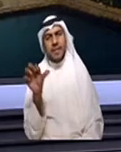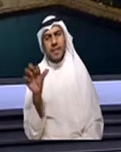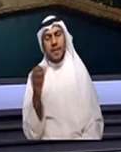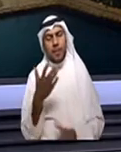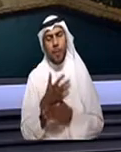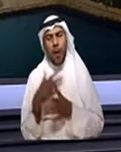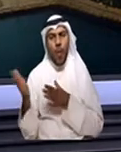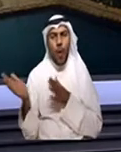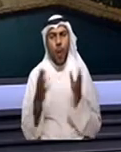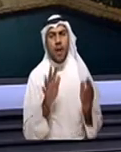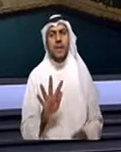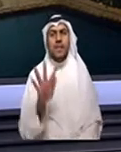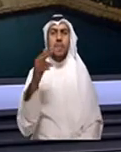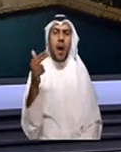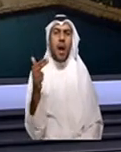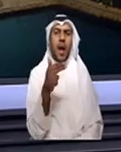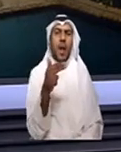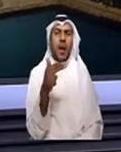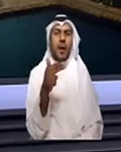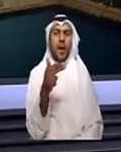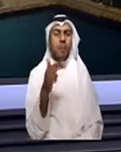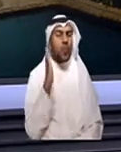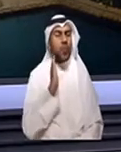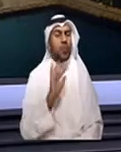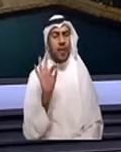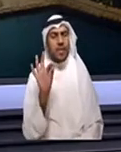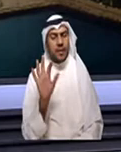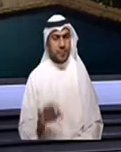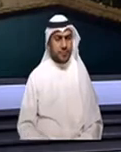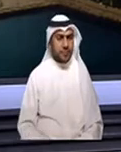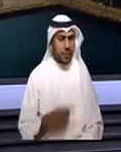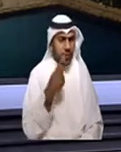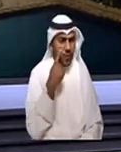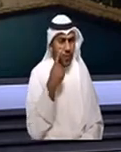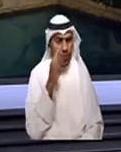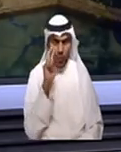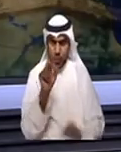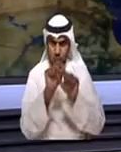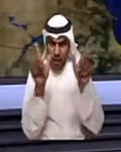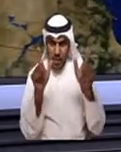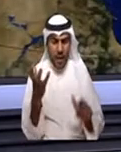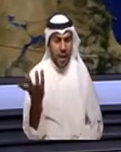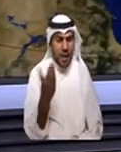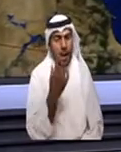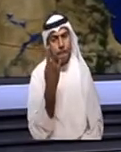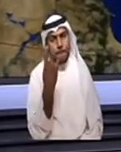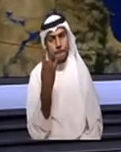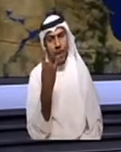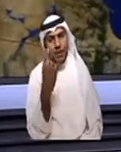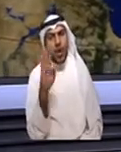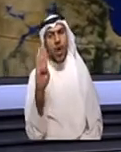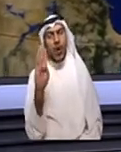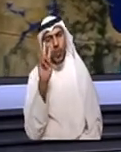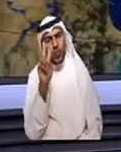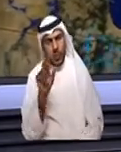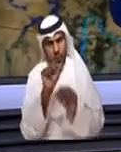الرياح الشمالية الغربية الجافة. الرؤية الأفقية لا تزال جيدة على مدينة الكويت تتجاوز 10 كيلومتر.